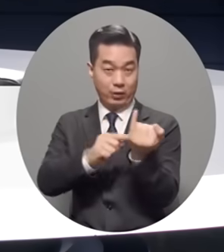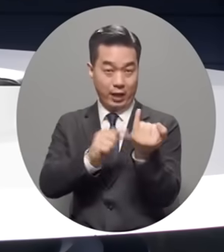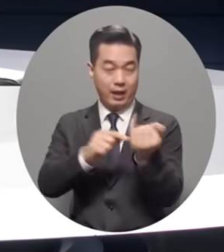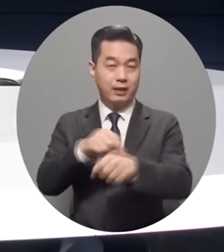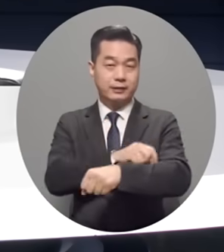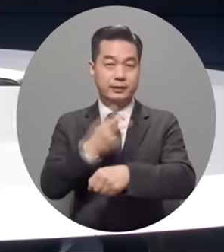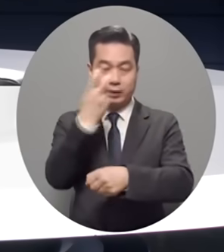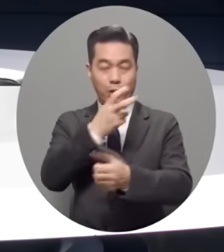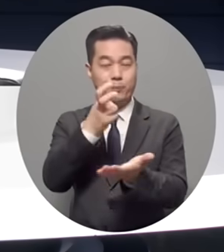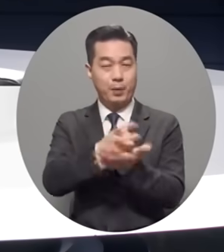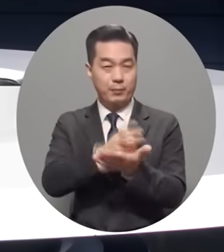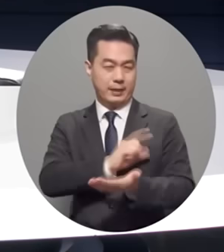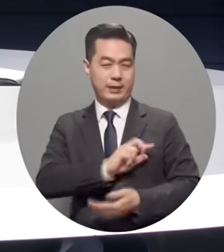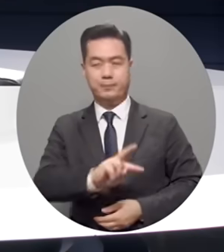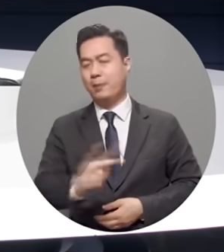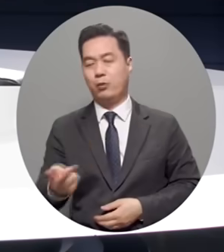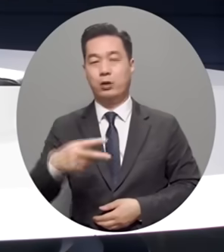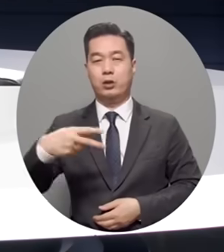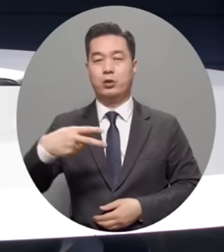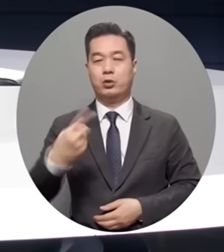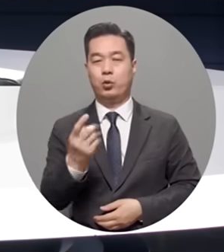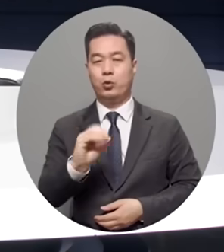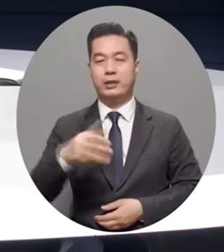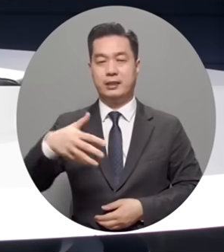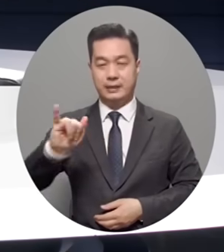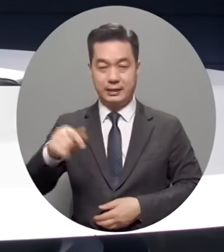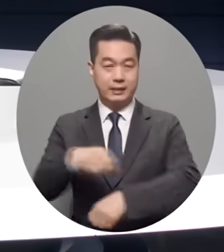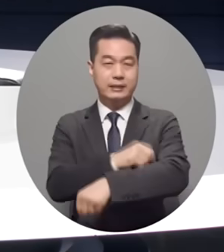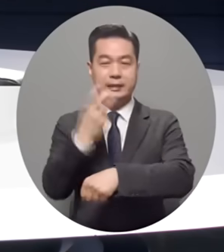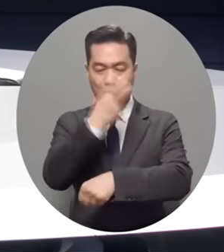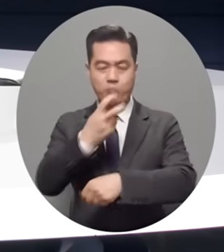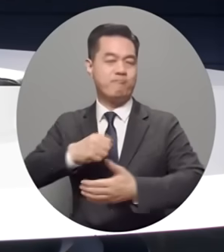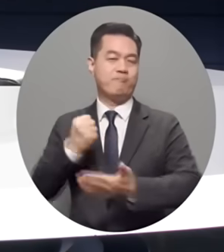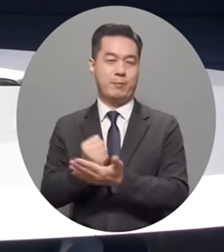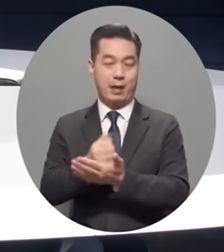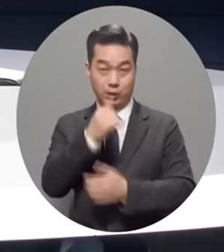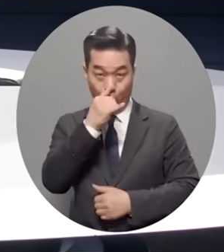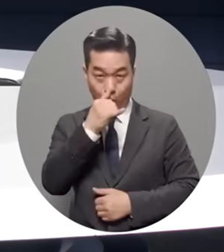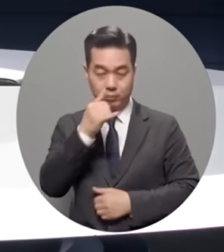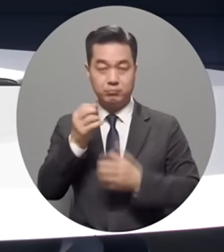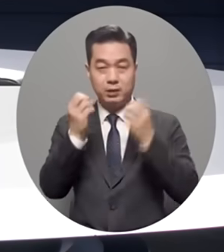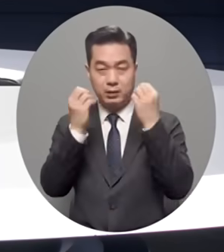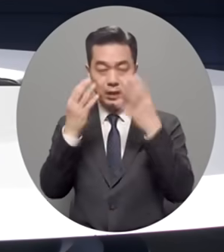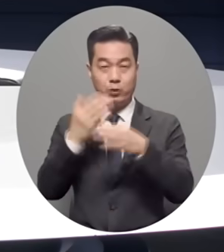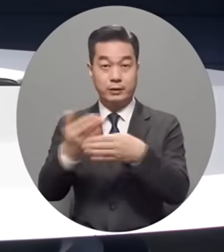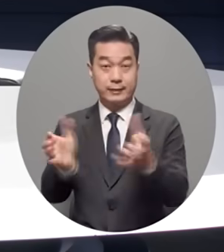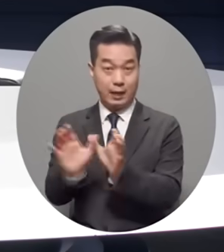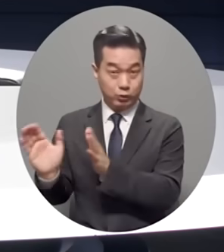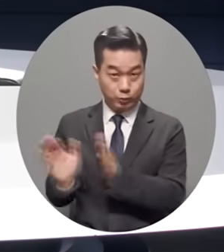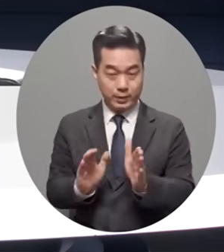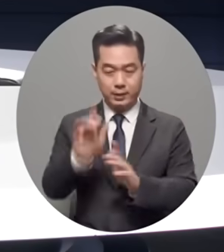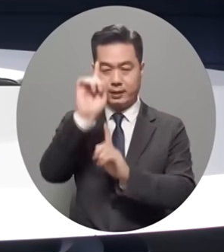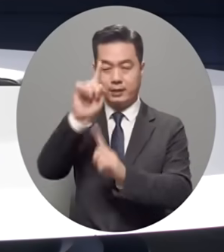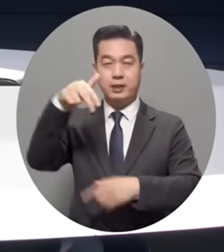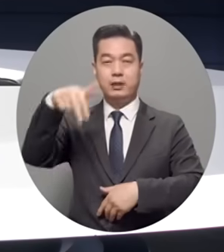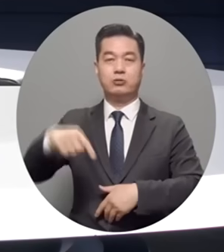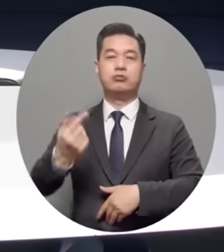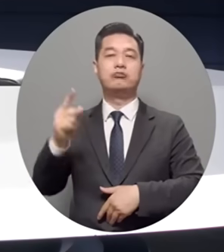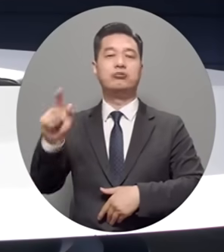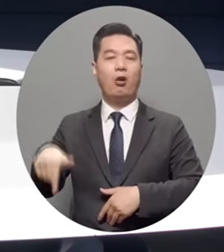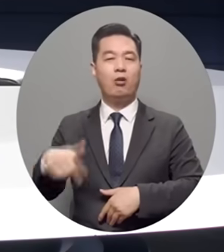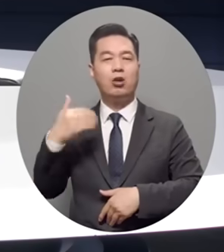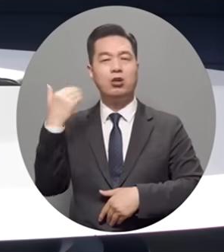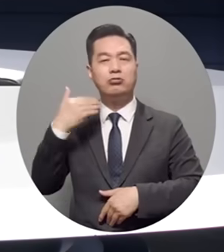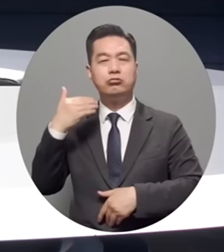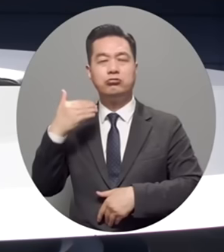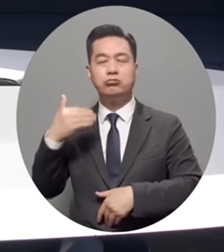도이치 특검이라고 부르면서 거듭 비난을 했는데요. 이에 대해서 새로운 당을 준비 중인 이준석 전 대표는 누군가의